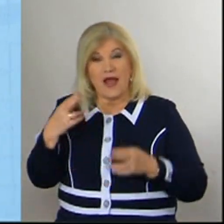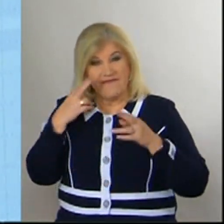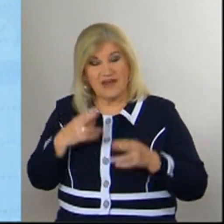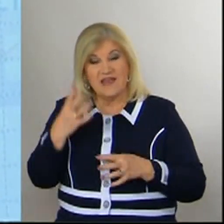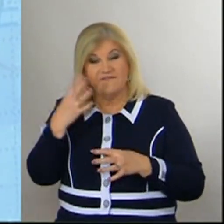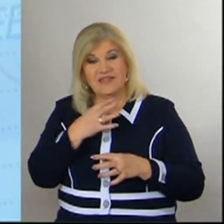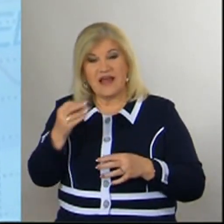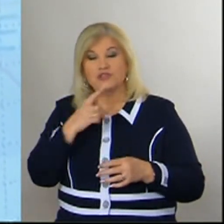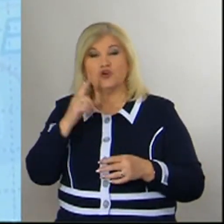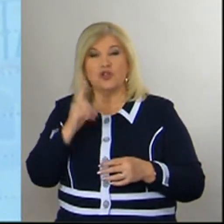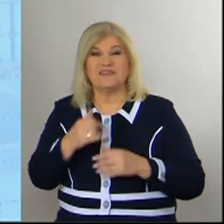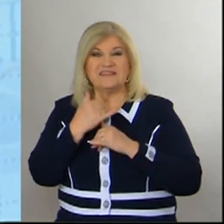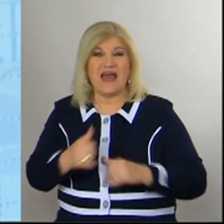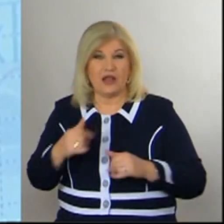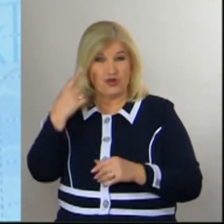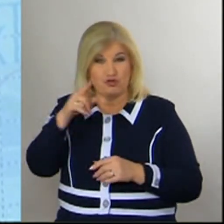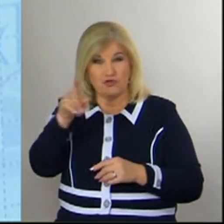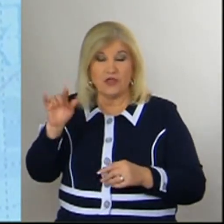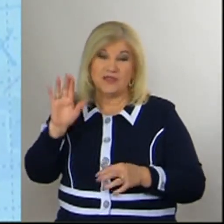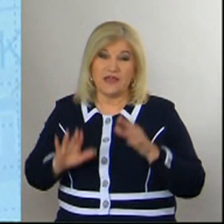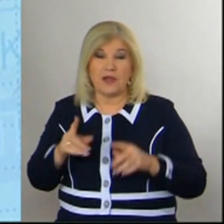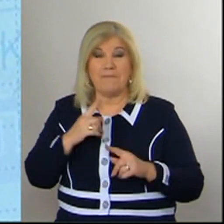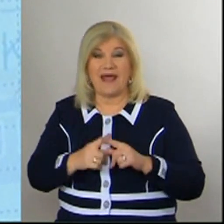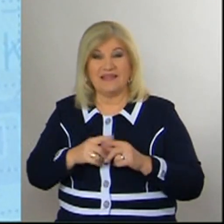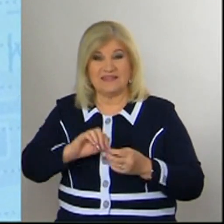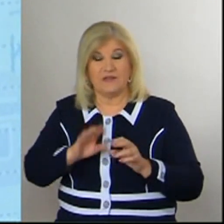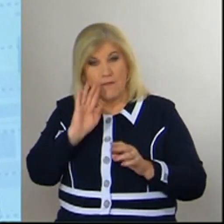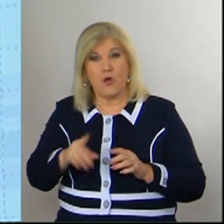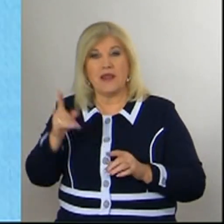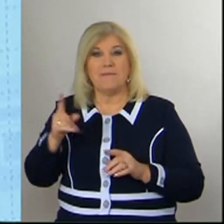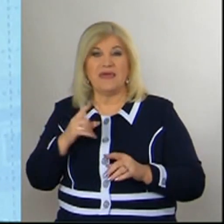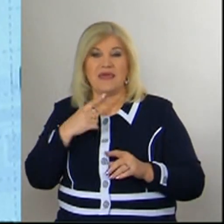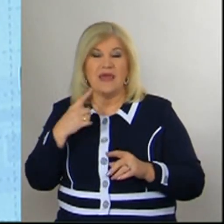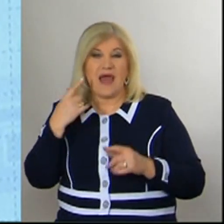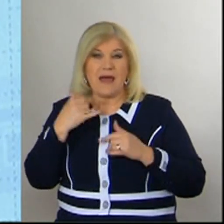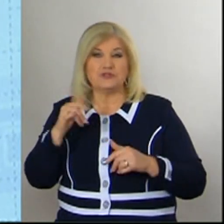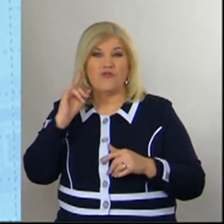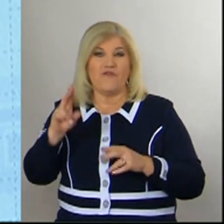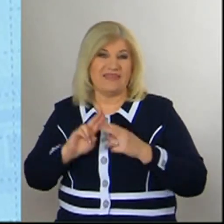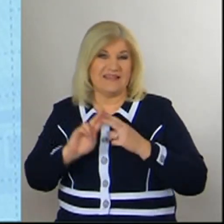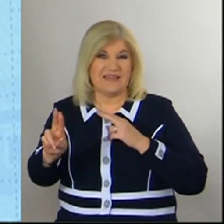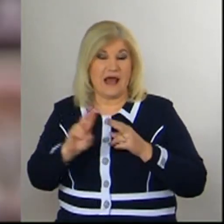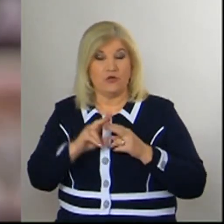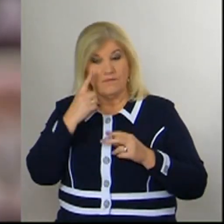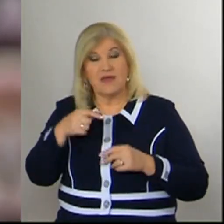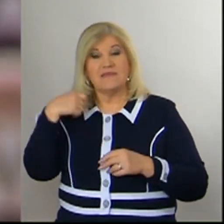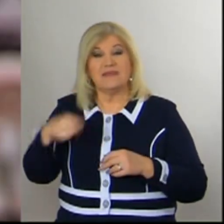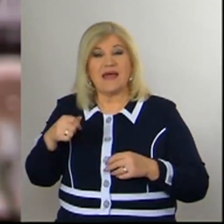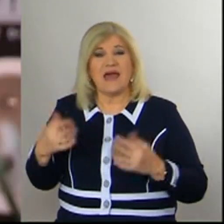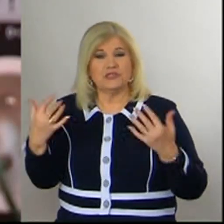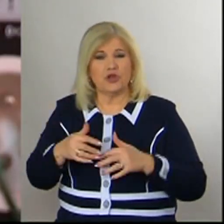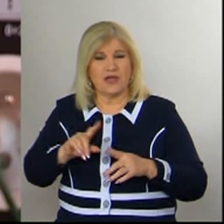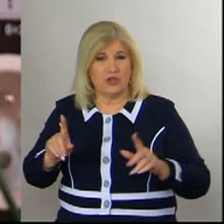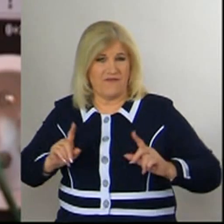možnosti osloviť zahraničných študentov, ktorí by niektoré praktické predmety mohli absolvovať na diaľku. Potenciál však vidí aj inde. Drahé meracie prístroje, ktoré